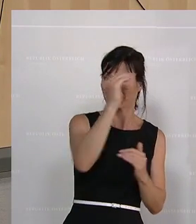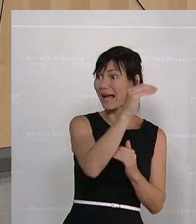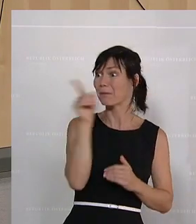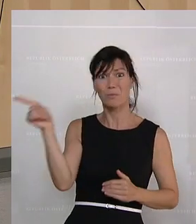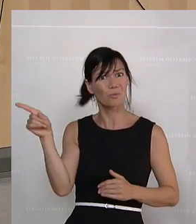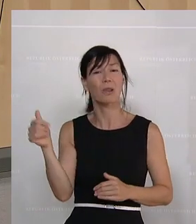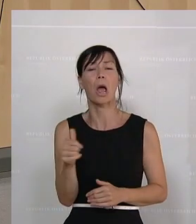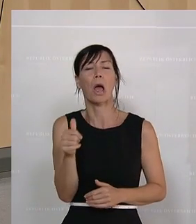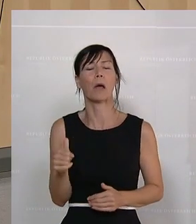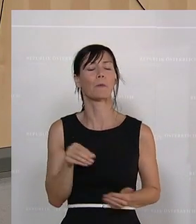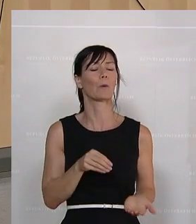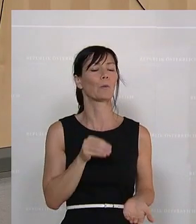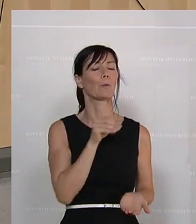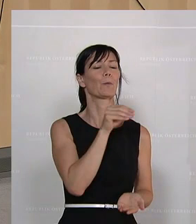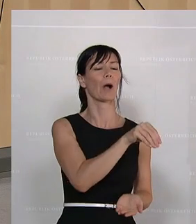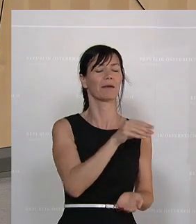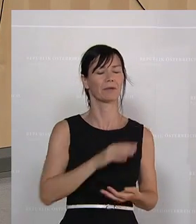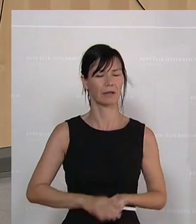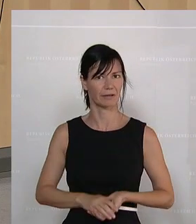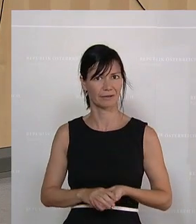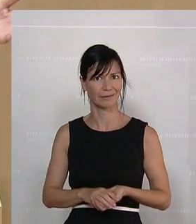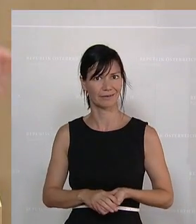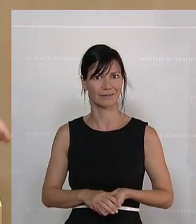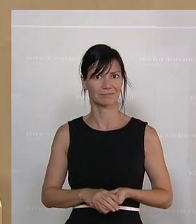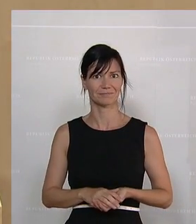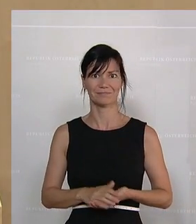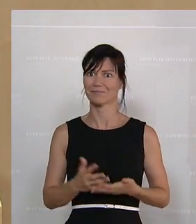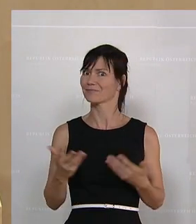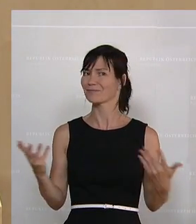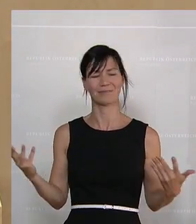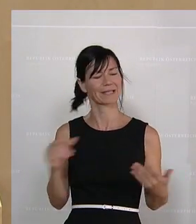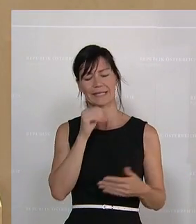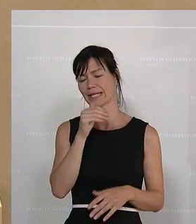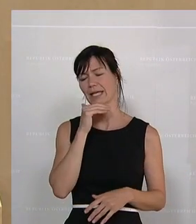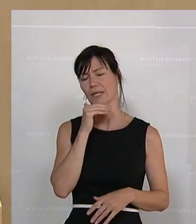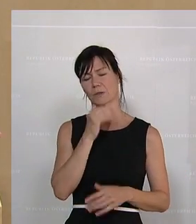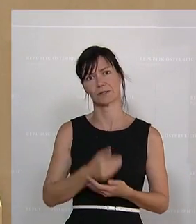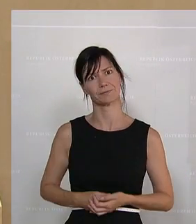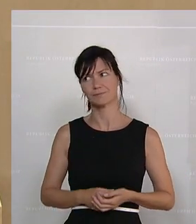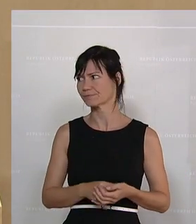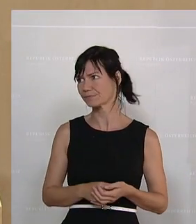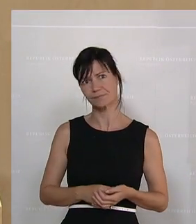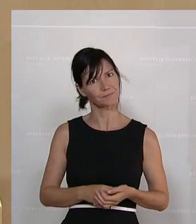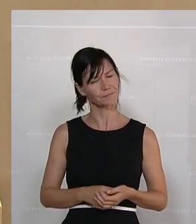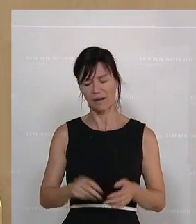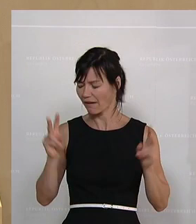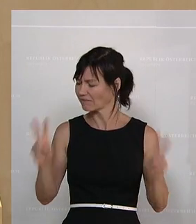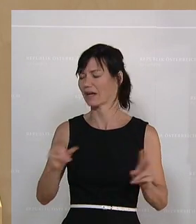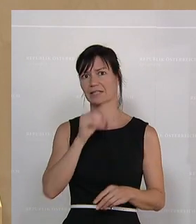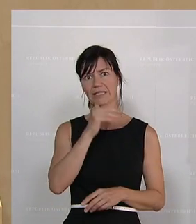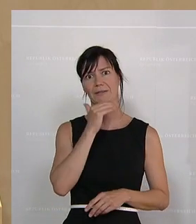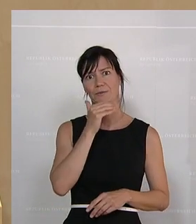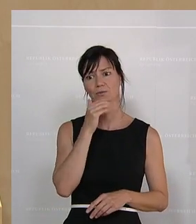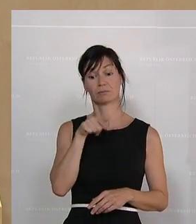einmalzahlungen im herbst zurück das reicht bei weitem nicht aus und dieses beispiel zeigt